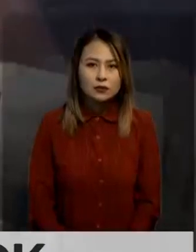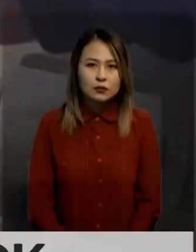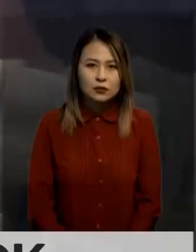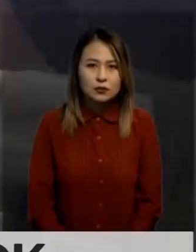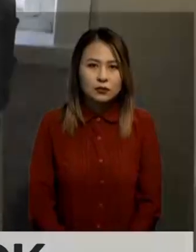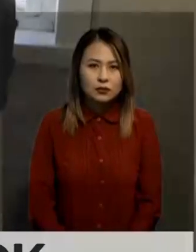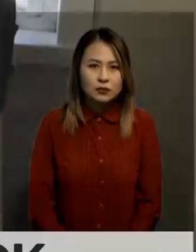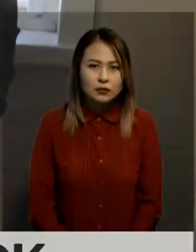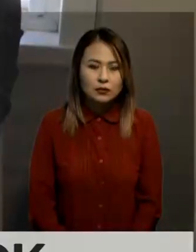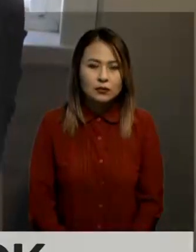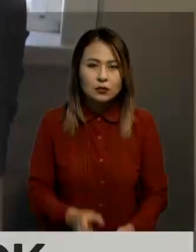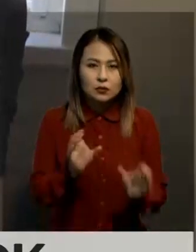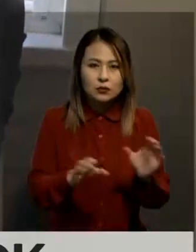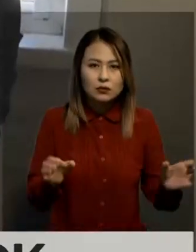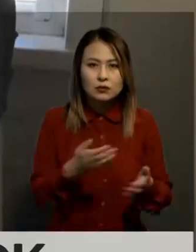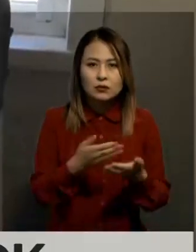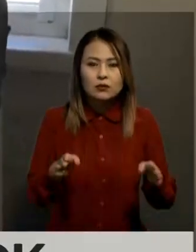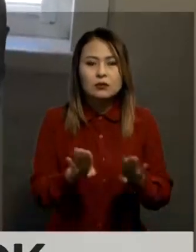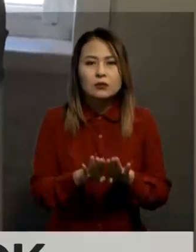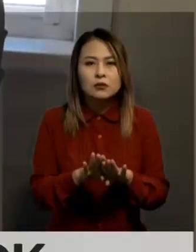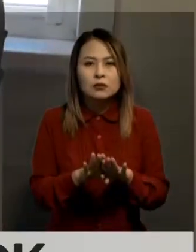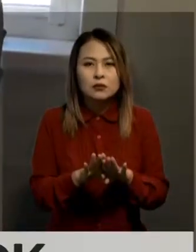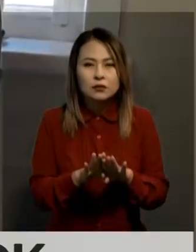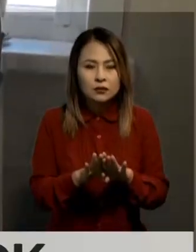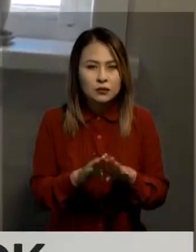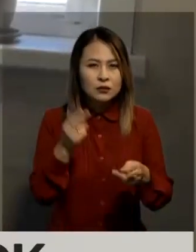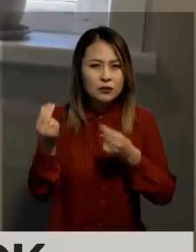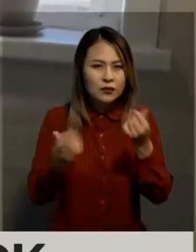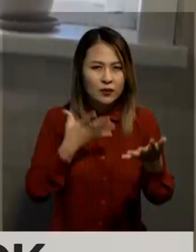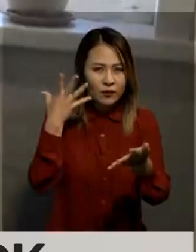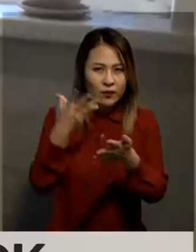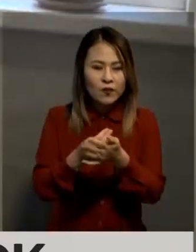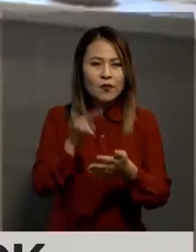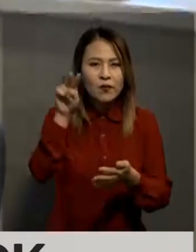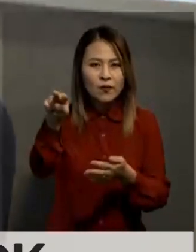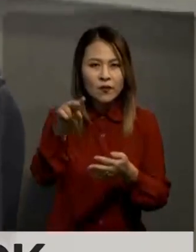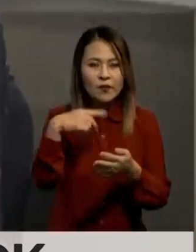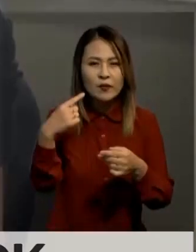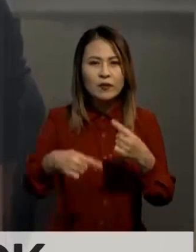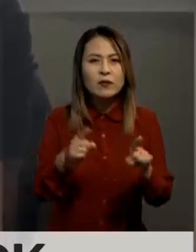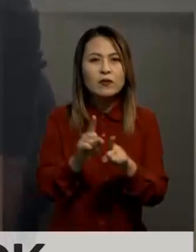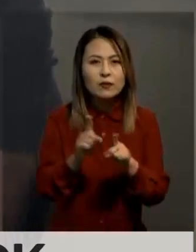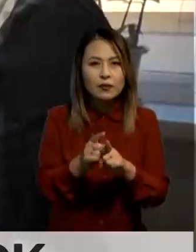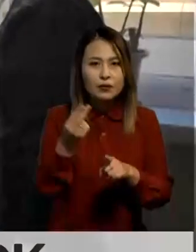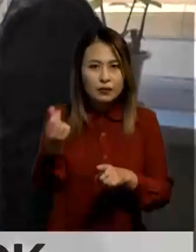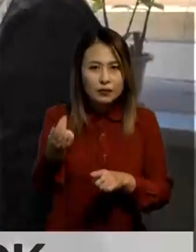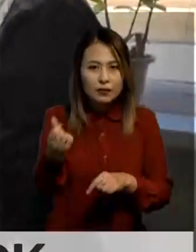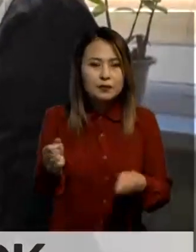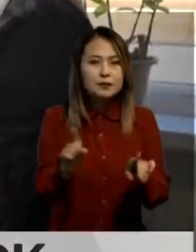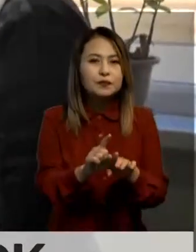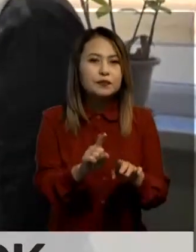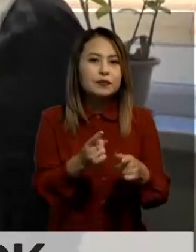Атапледеген мұтпыздай, бірақ та мына атапледеген ақшасын төлеп отырмыз, пеш қосып отырмыз, пештің де ақшасын төлеп отырмыз.